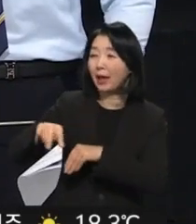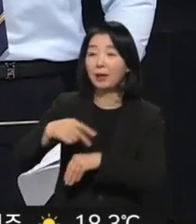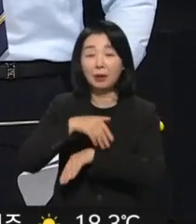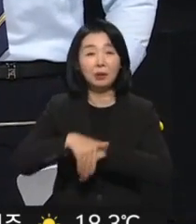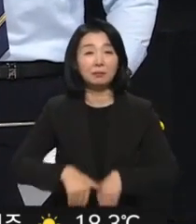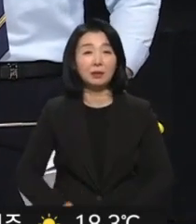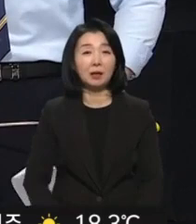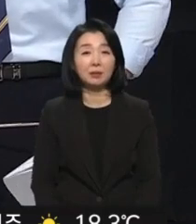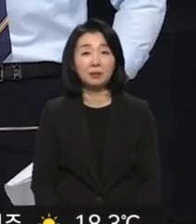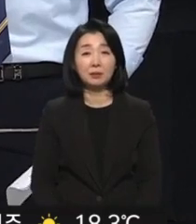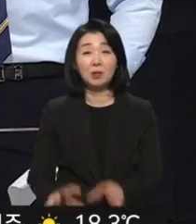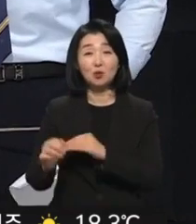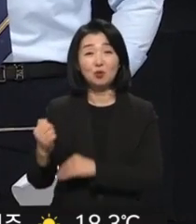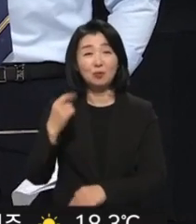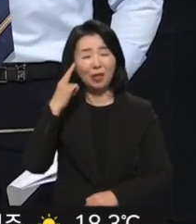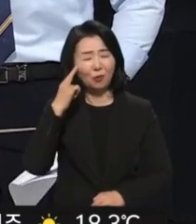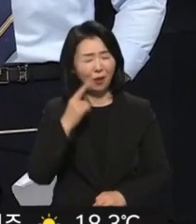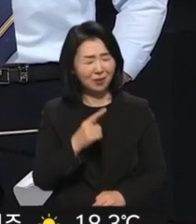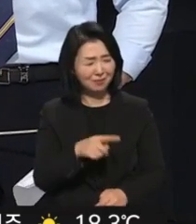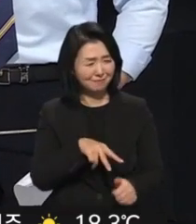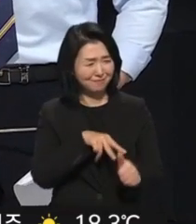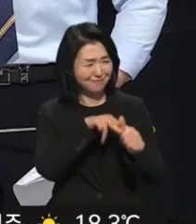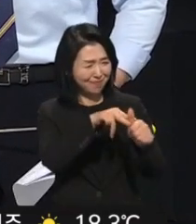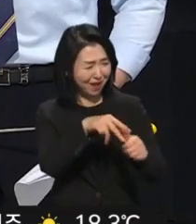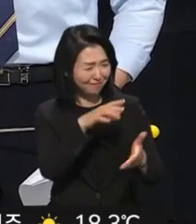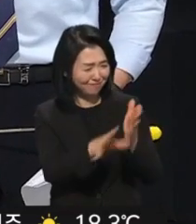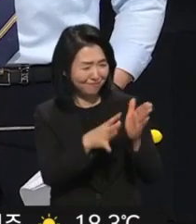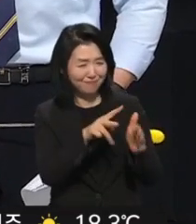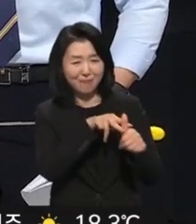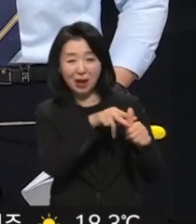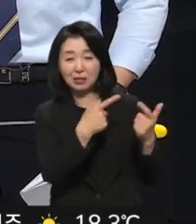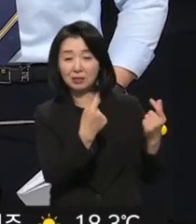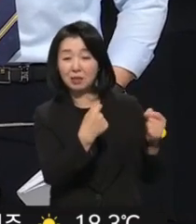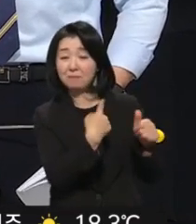당장 국민의힘에선 이 고삐 풀린 망아지란 비판이 쏟아졌는데요.